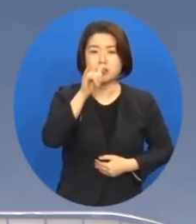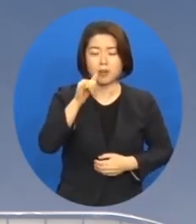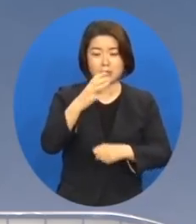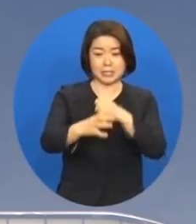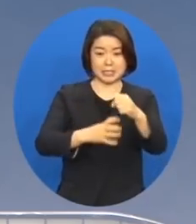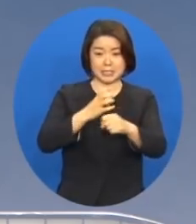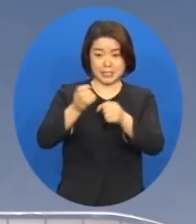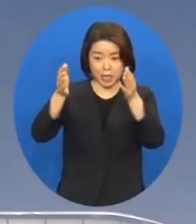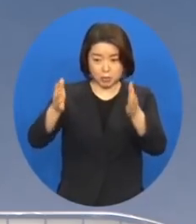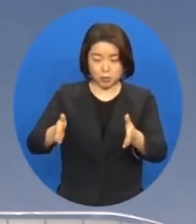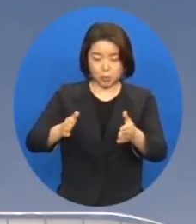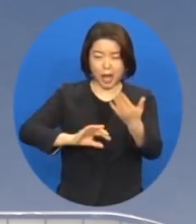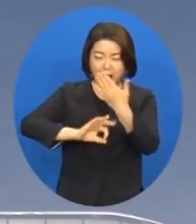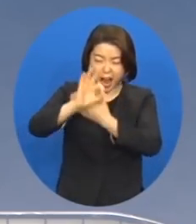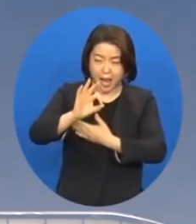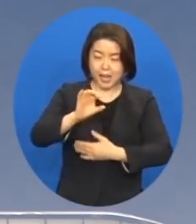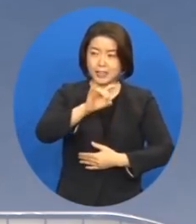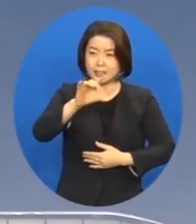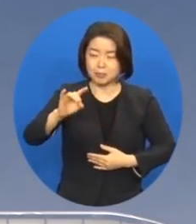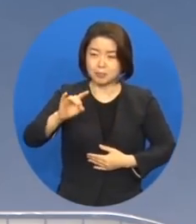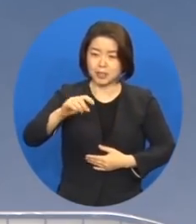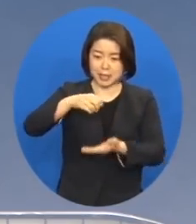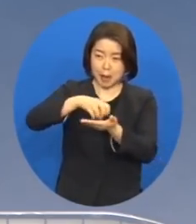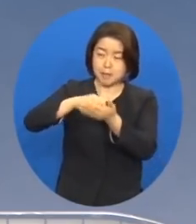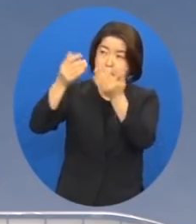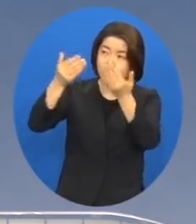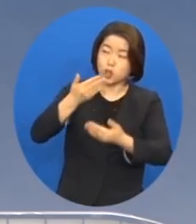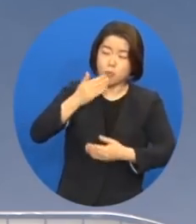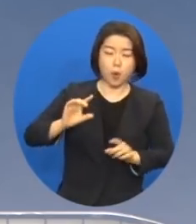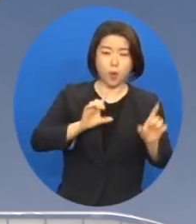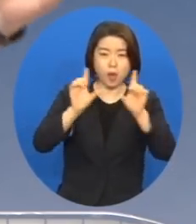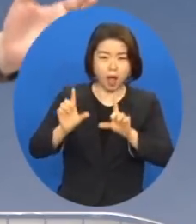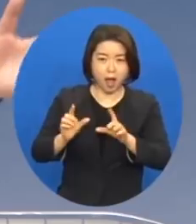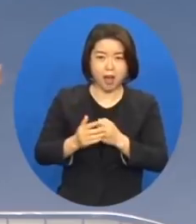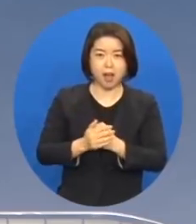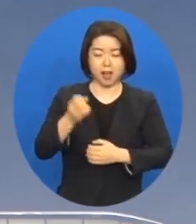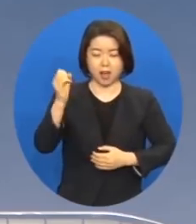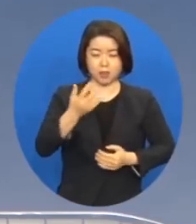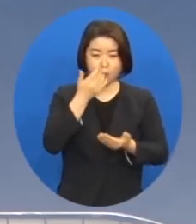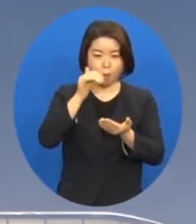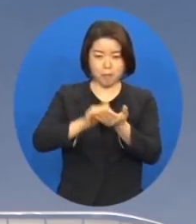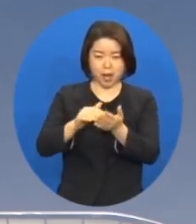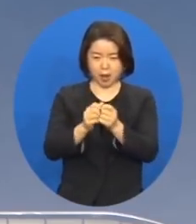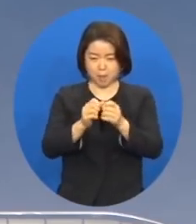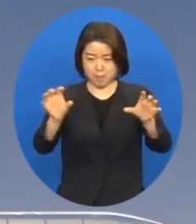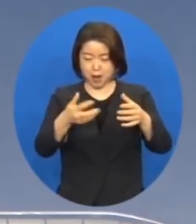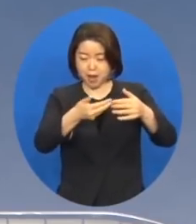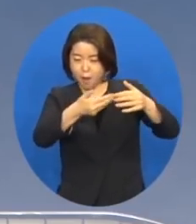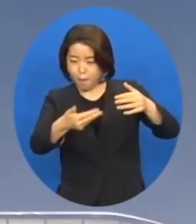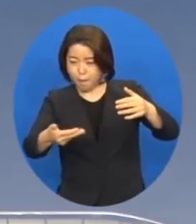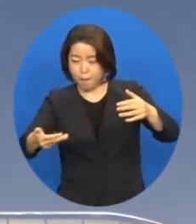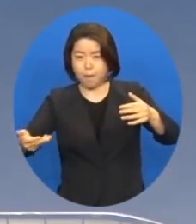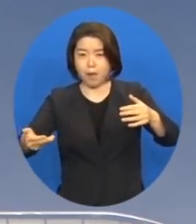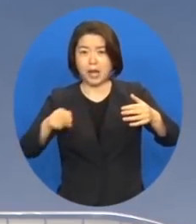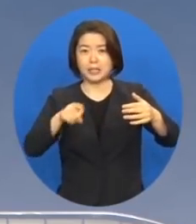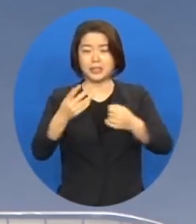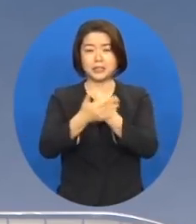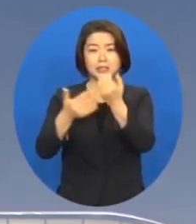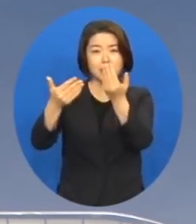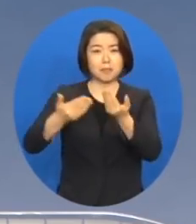40년 아침마다 만나를 내려주시는 걸 먹고 살았다면, 큰 바위가 터져서 생수가 터져나오는